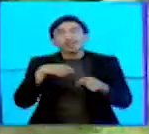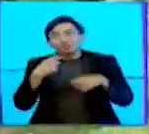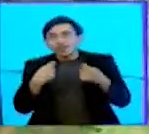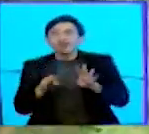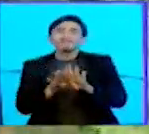bola